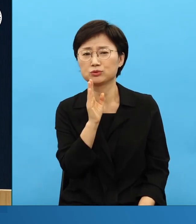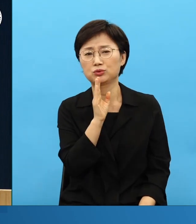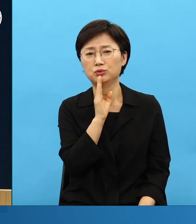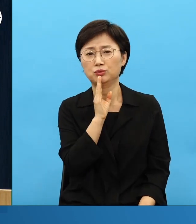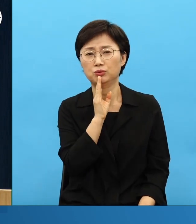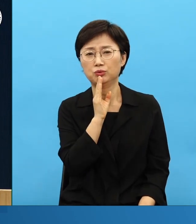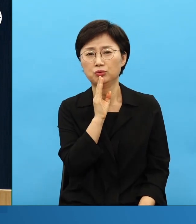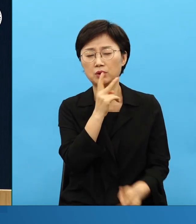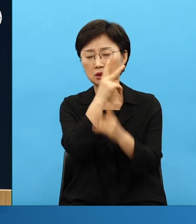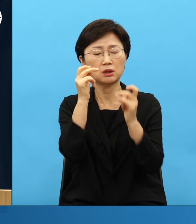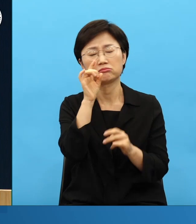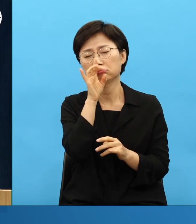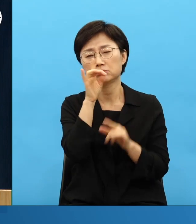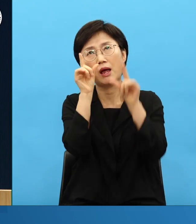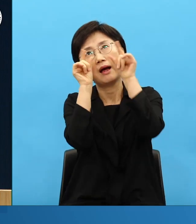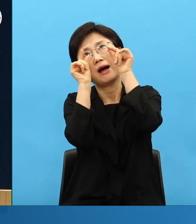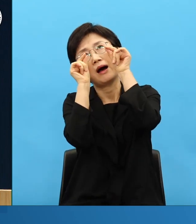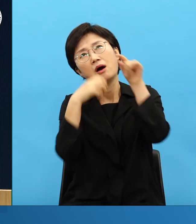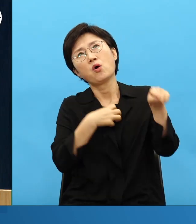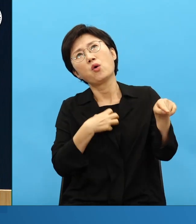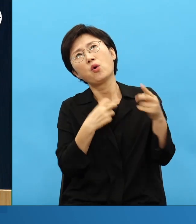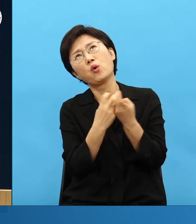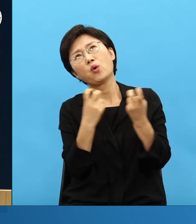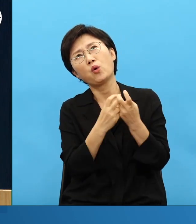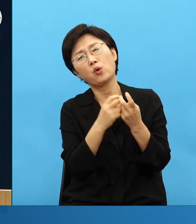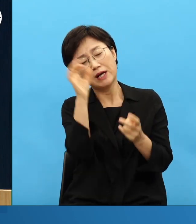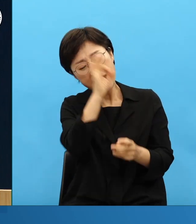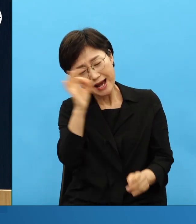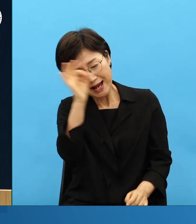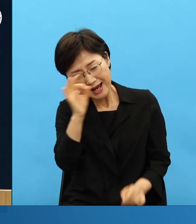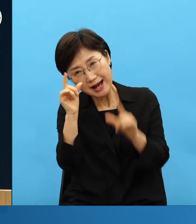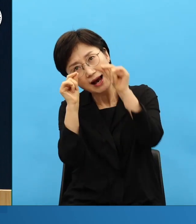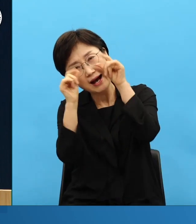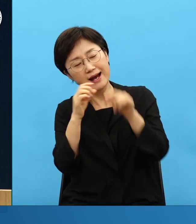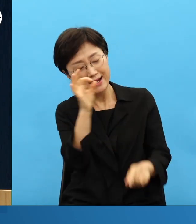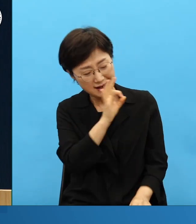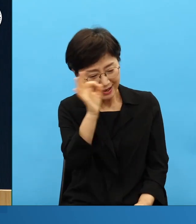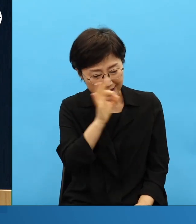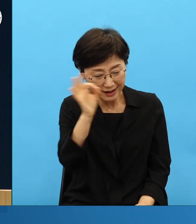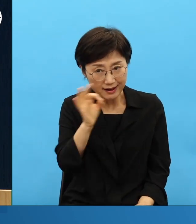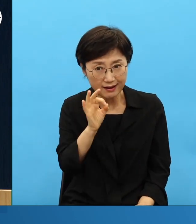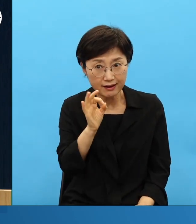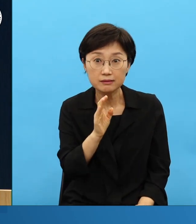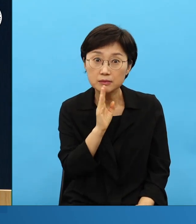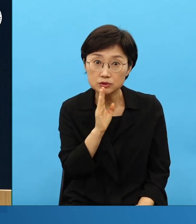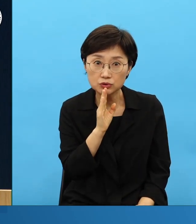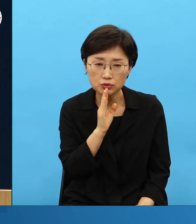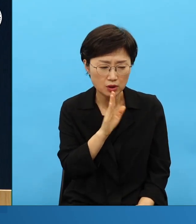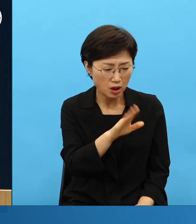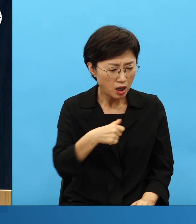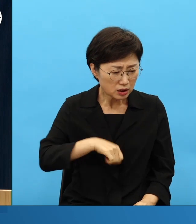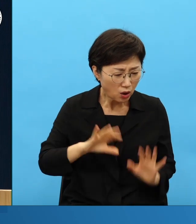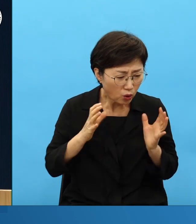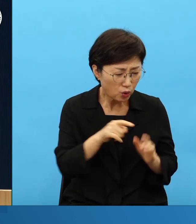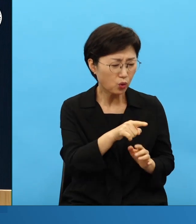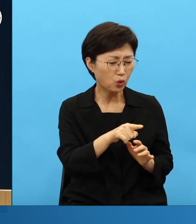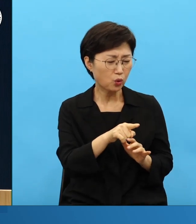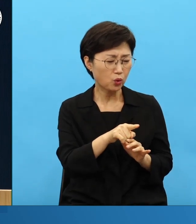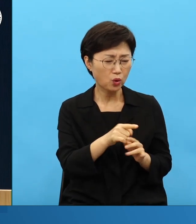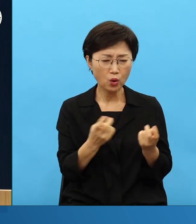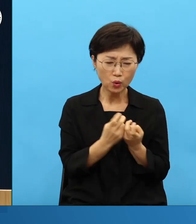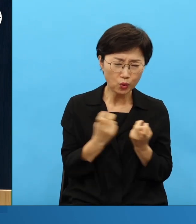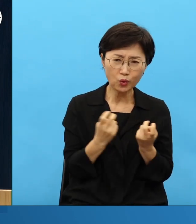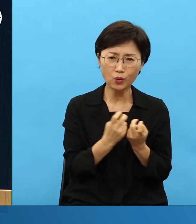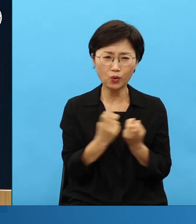않고 찾겠죠. And they will go without sleep to find this child. 이 어린 아이가 어떻게 되었을까 하고 뭐